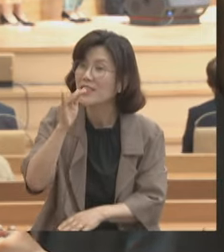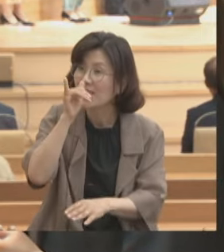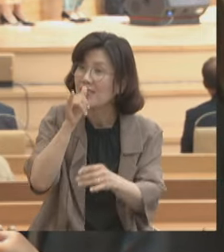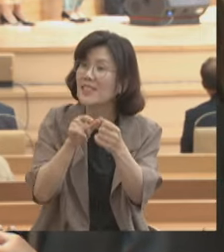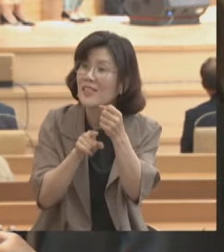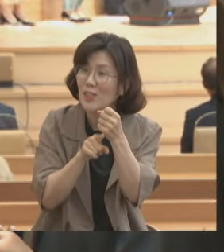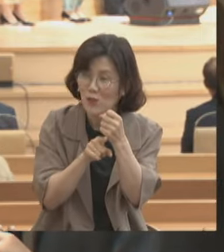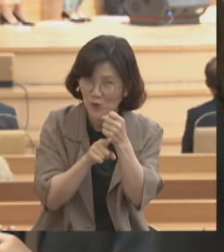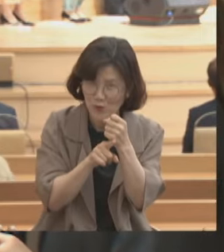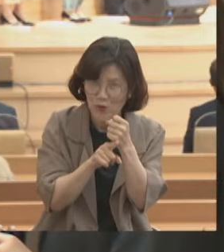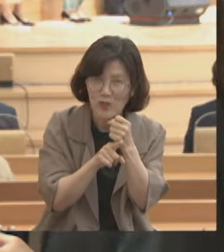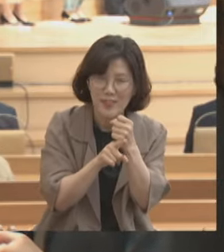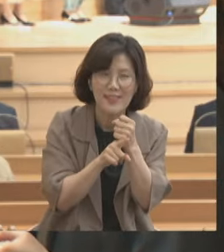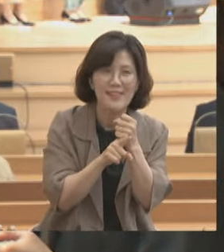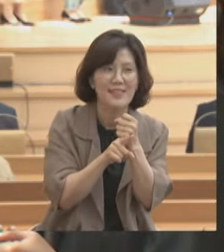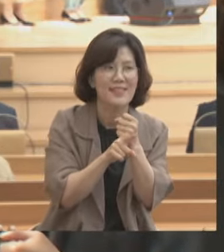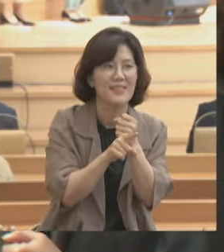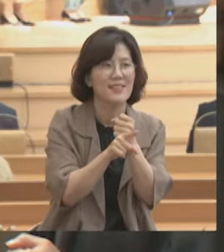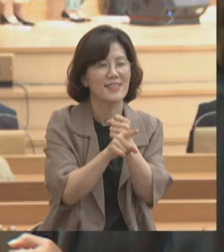있는